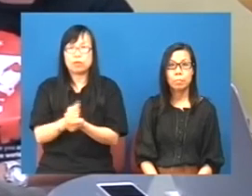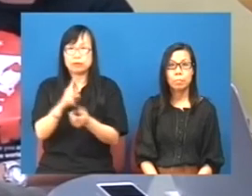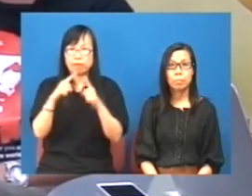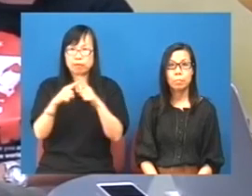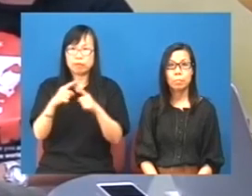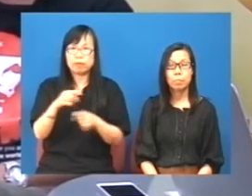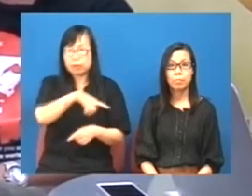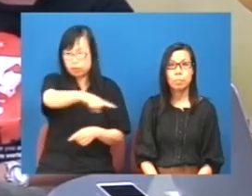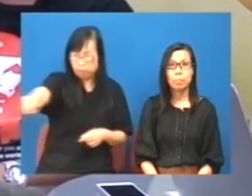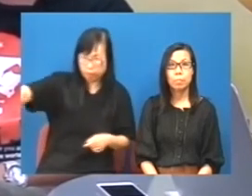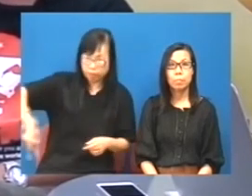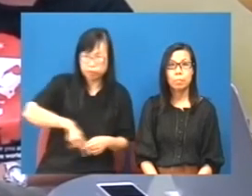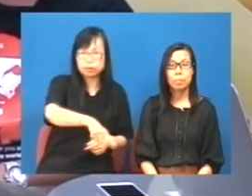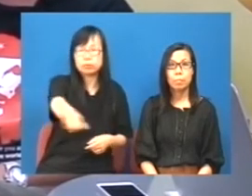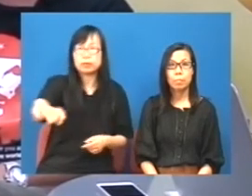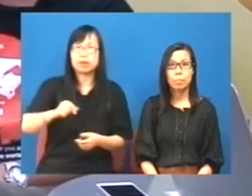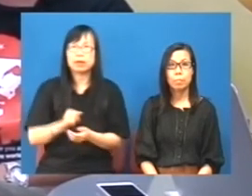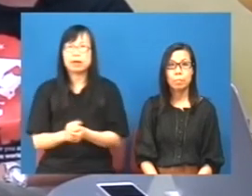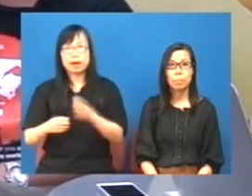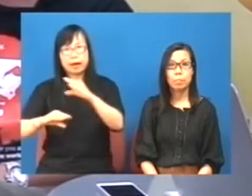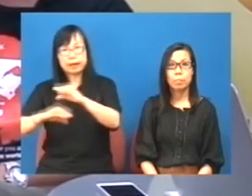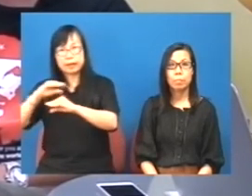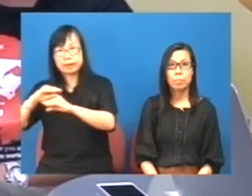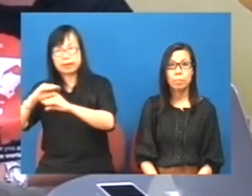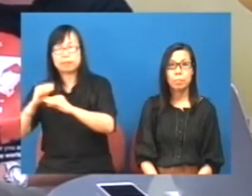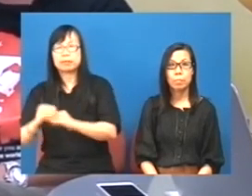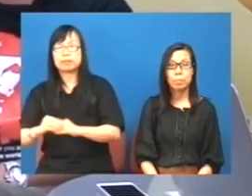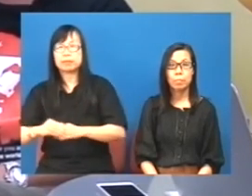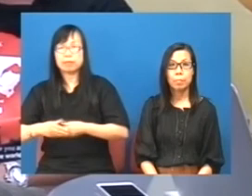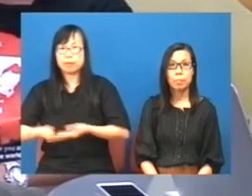即是有一個跑道即的因為那時起的時候打算是給一些